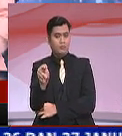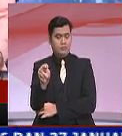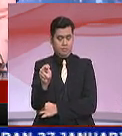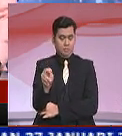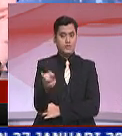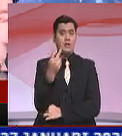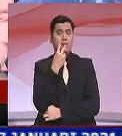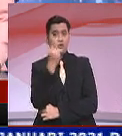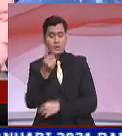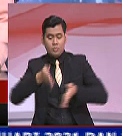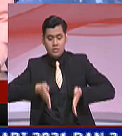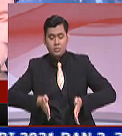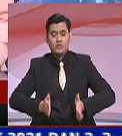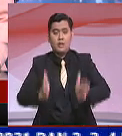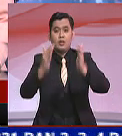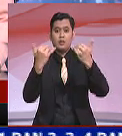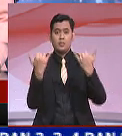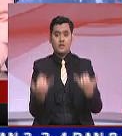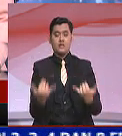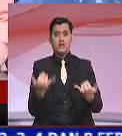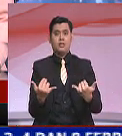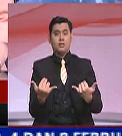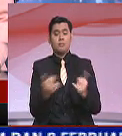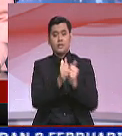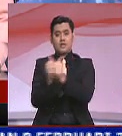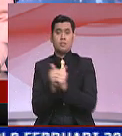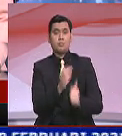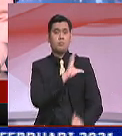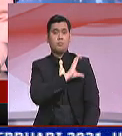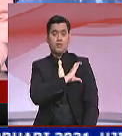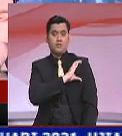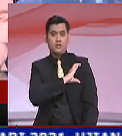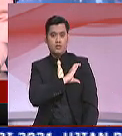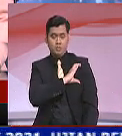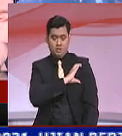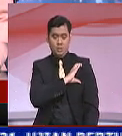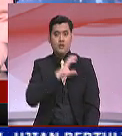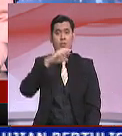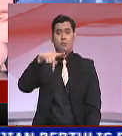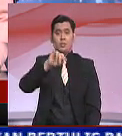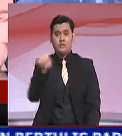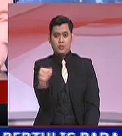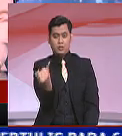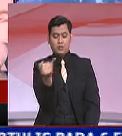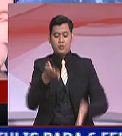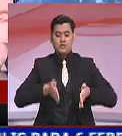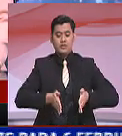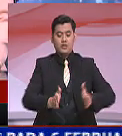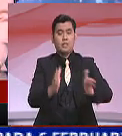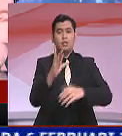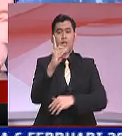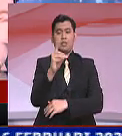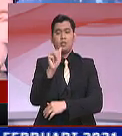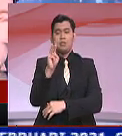raya SJR bersama anggota polis dari Ibu Pejabat Polis Daerah IPD Petaling Jaya di Jalan Persiaran Surian